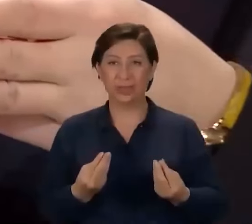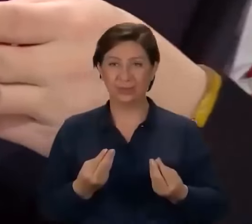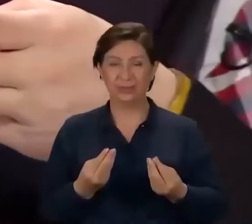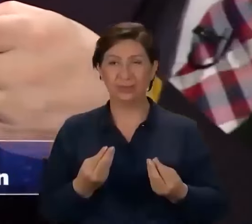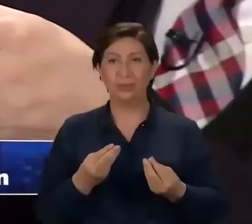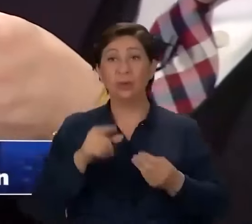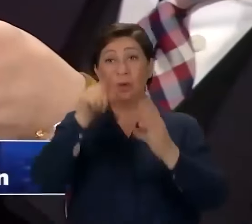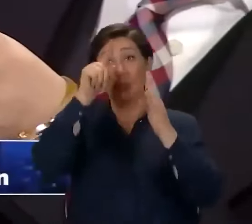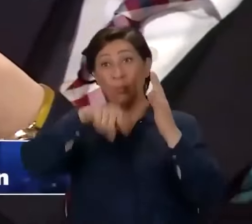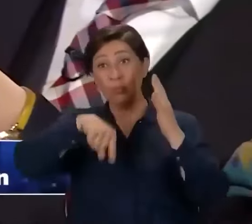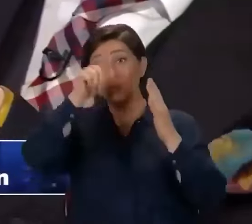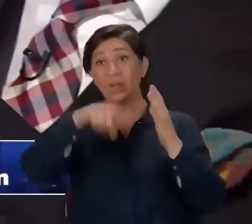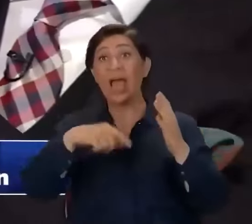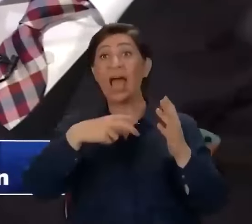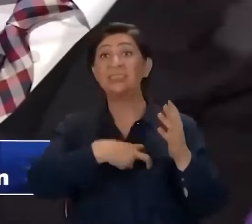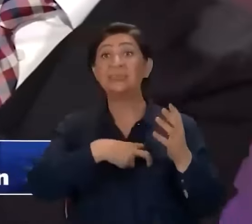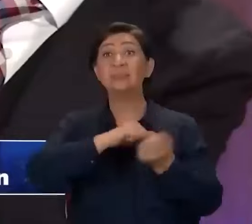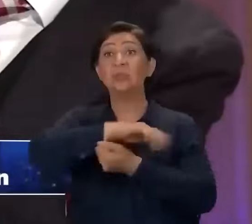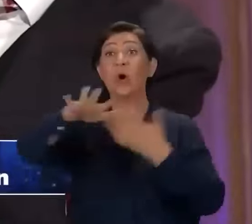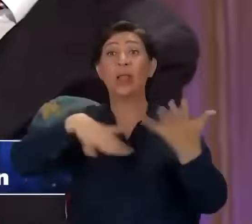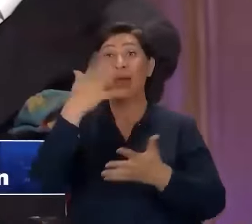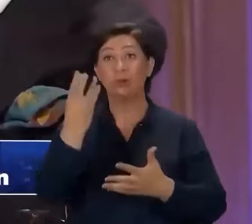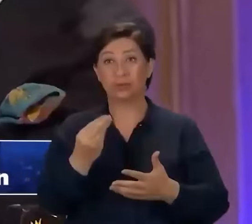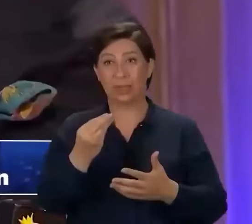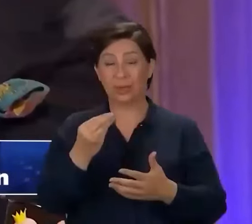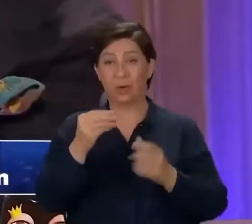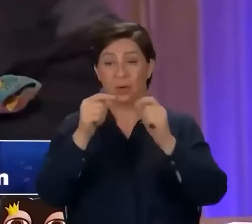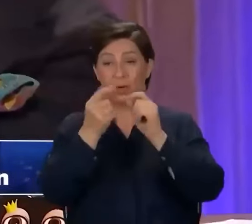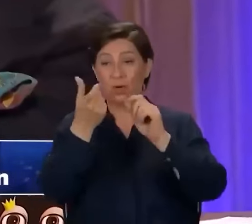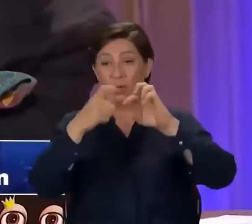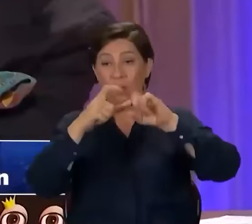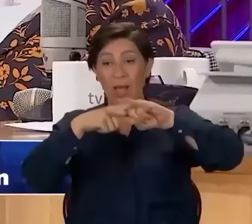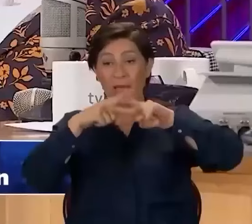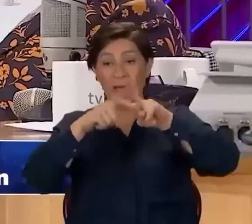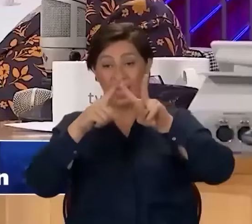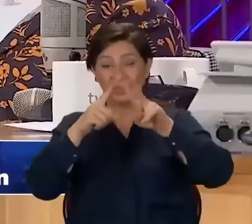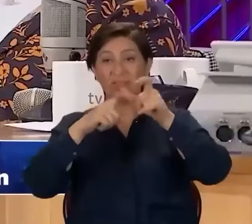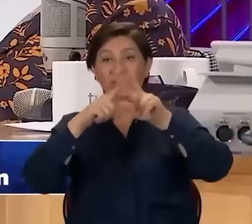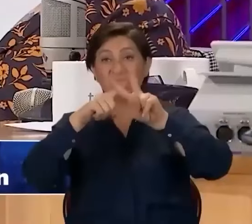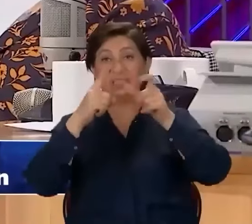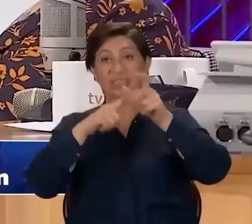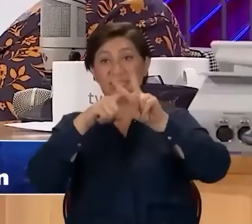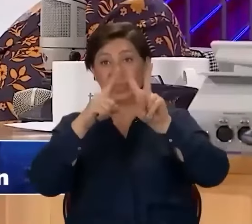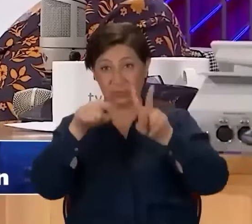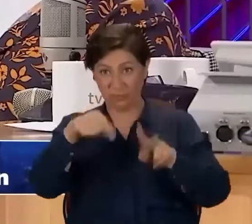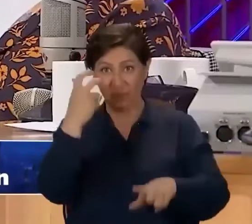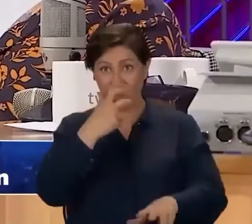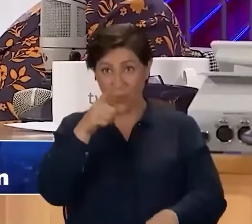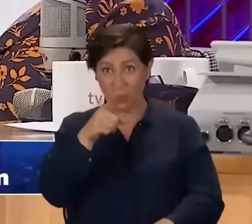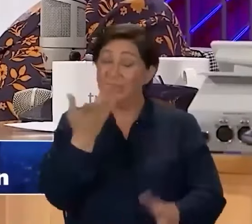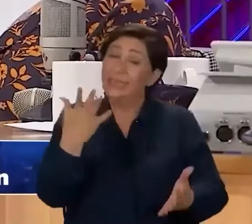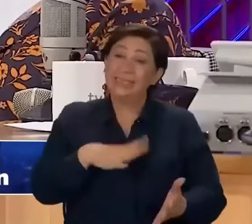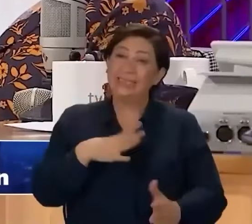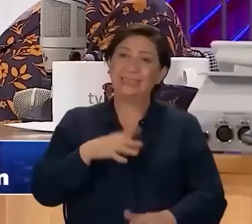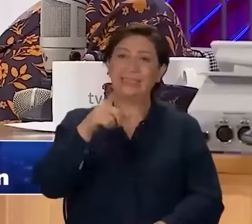Burada Aşkımız Olay Olacak değil mi? Burhan Çaçan'dan söylüyorsun. Onu mu söyleyeceksin şimdi bize?